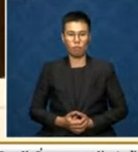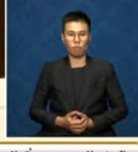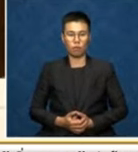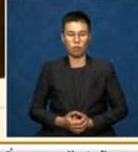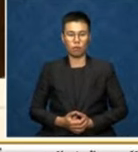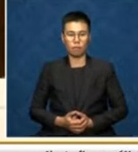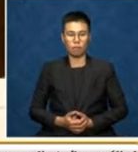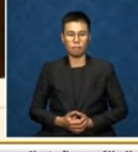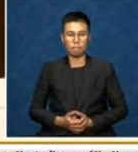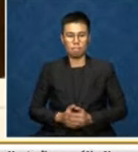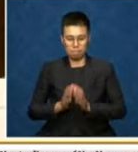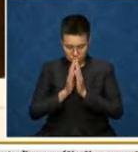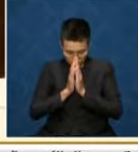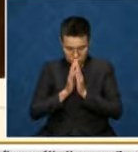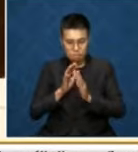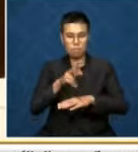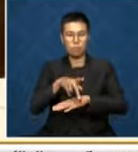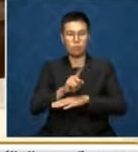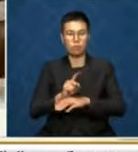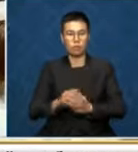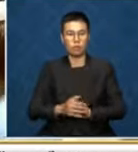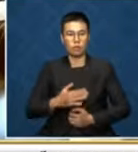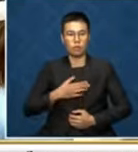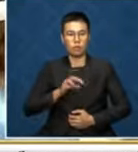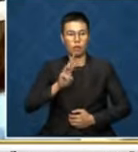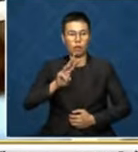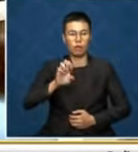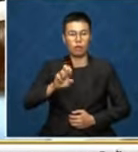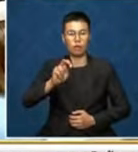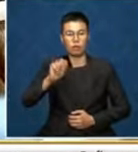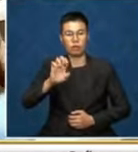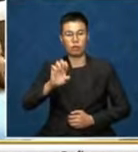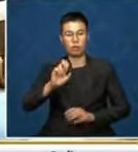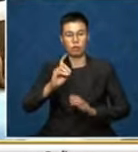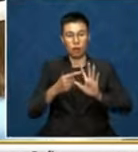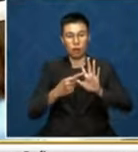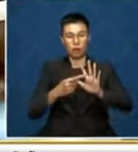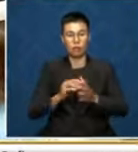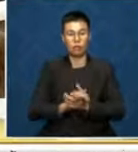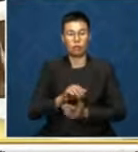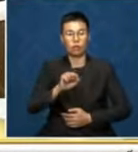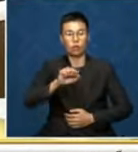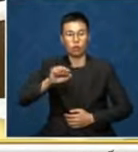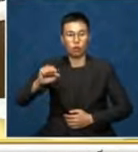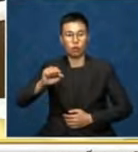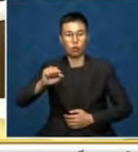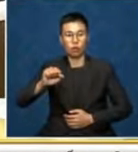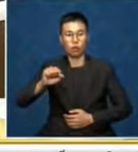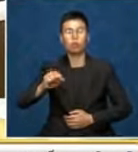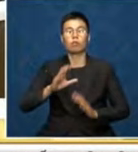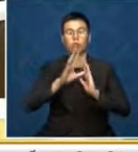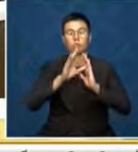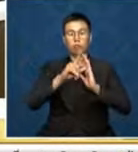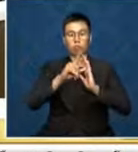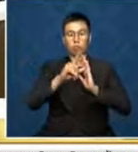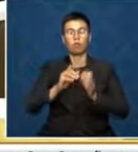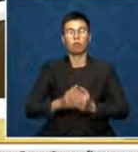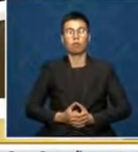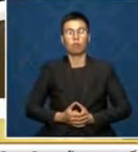เรียนท่านประธานสภาที่เคารพดิฉันวรรณิดานพสิทธิ์สมาชิกสภาผู้แทนราษฎรจังหวัดชลบุรีเขต